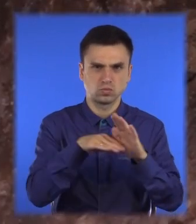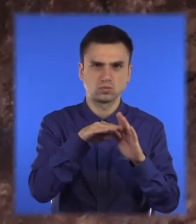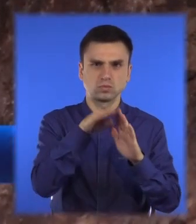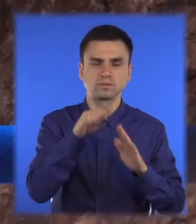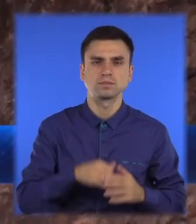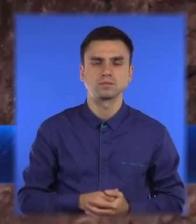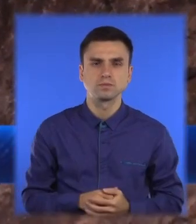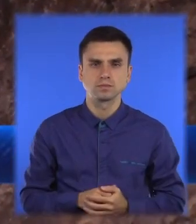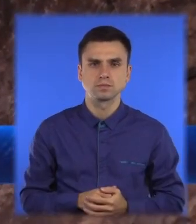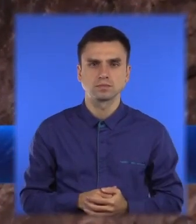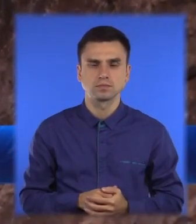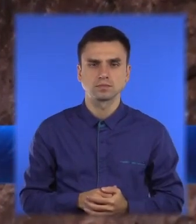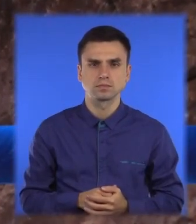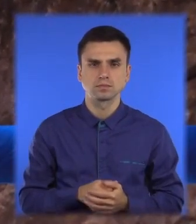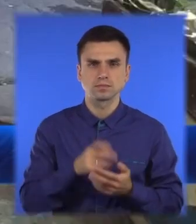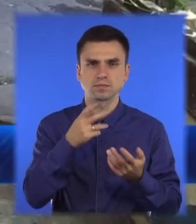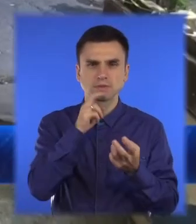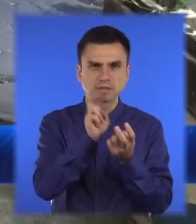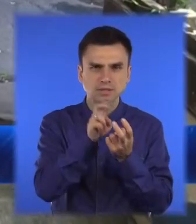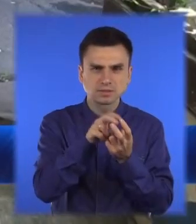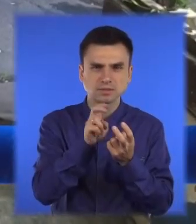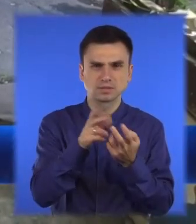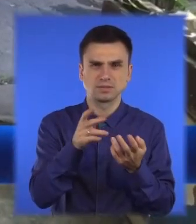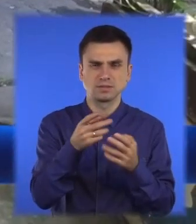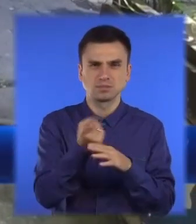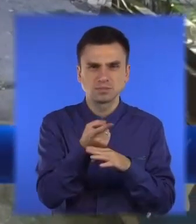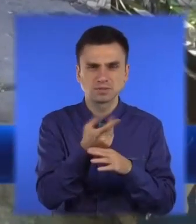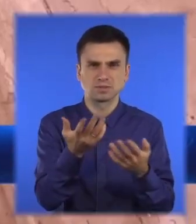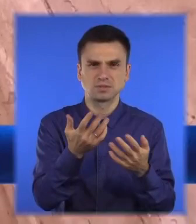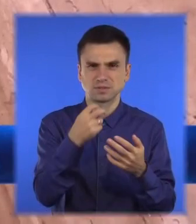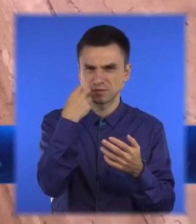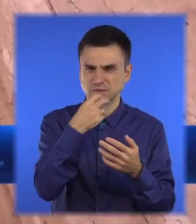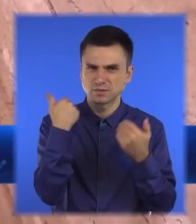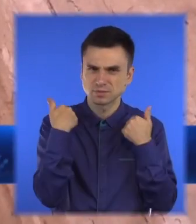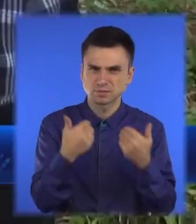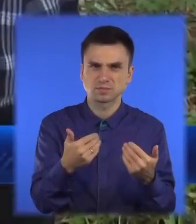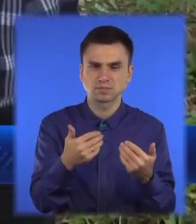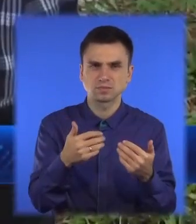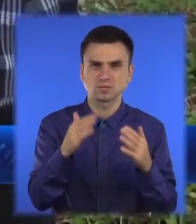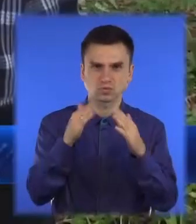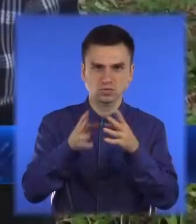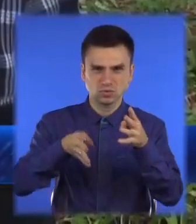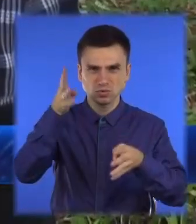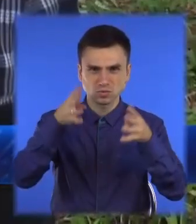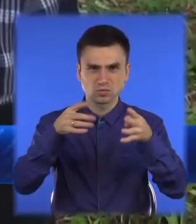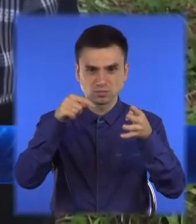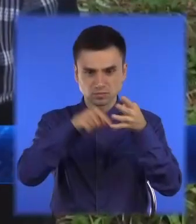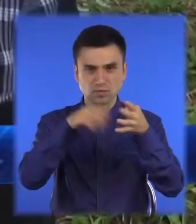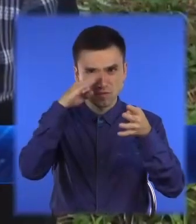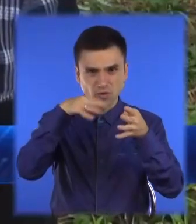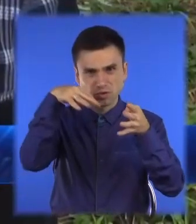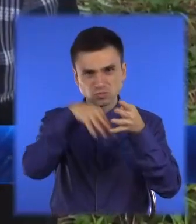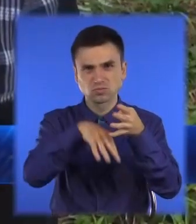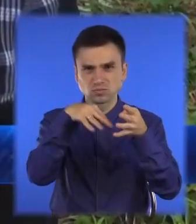Блохи, щури та нестерпний сморід. Містяни потерпають від каналізаційних стоків. В під'їзд заходиш,